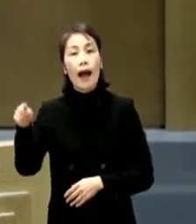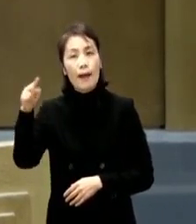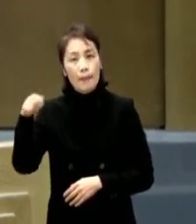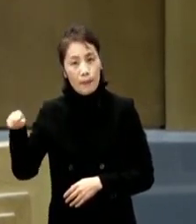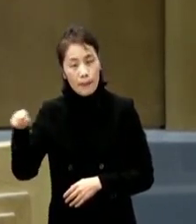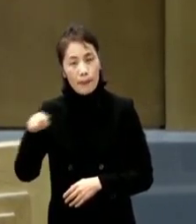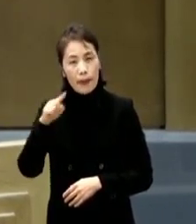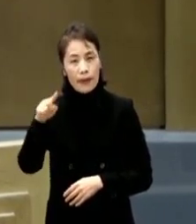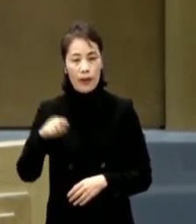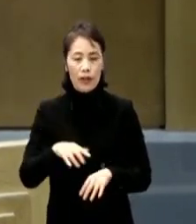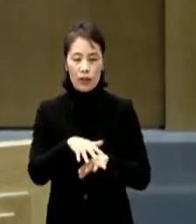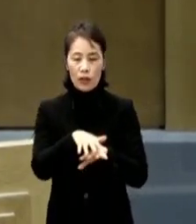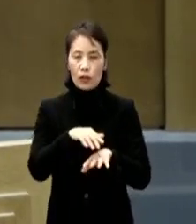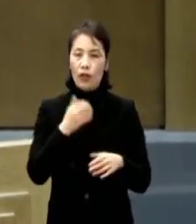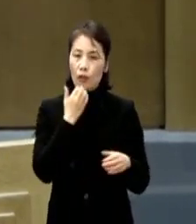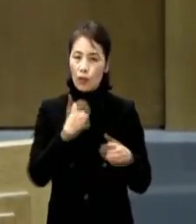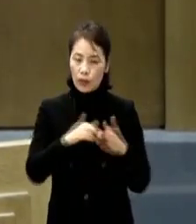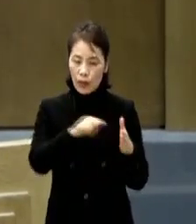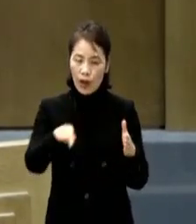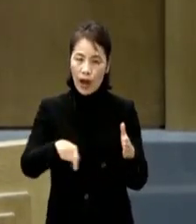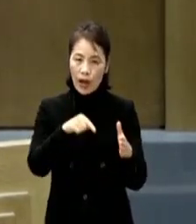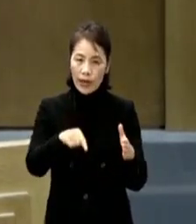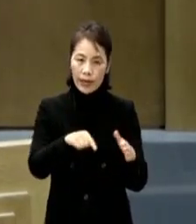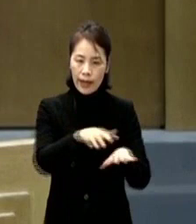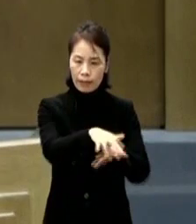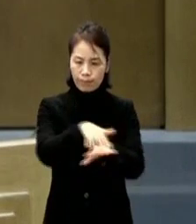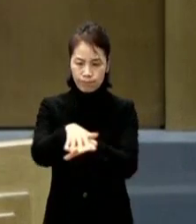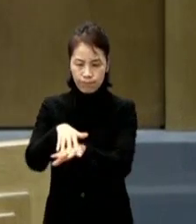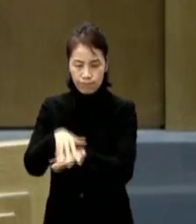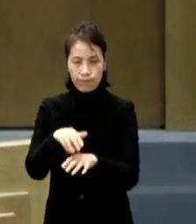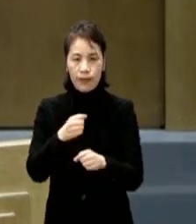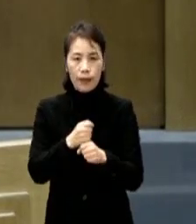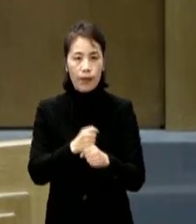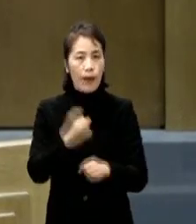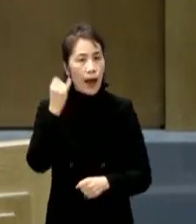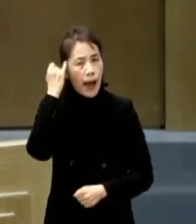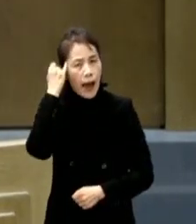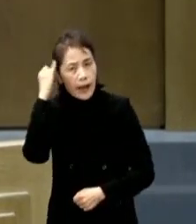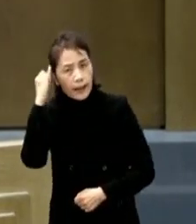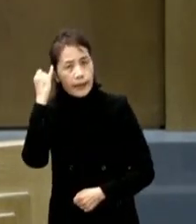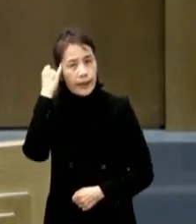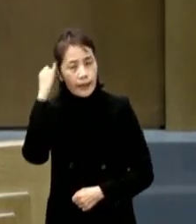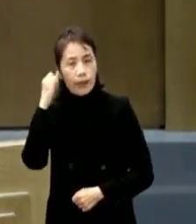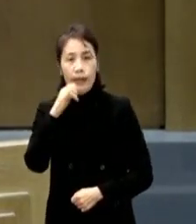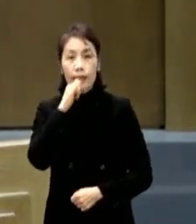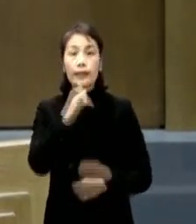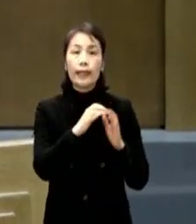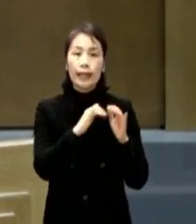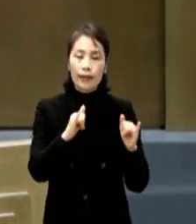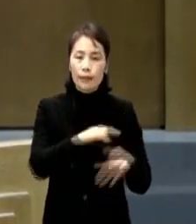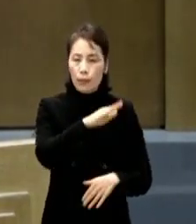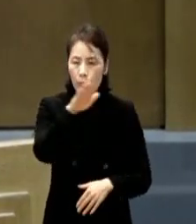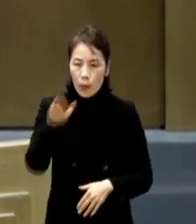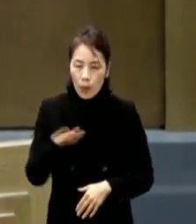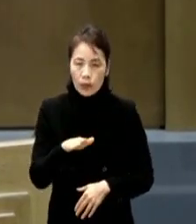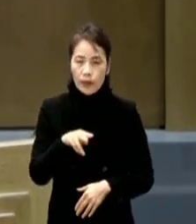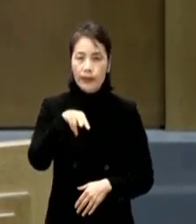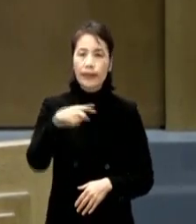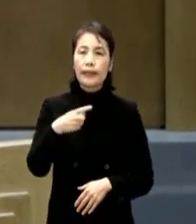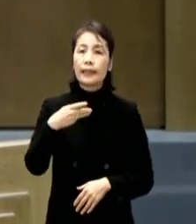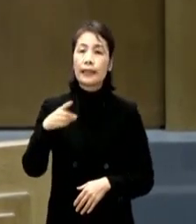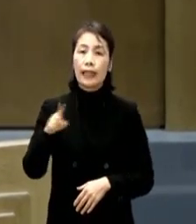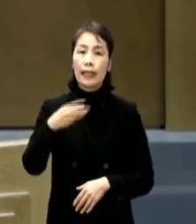전역에 구축하겠습니다. 아이디어와 기술만 있으면 누구에게나 열려있는 스타트업